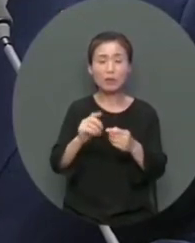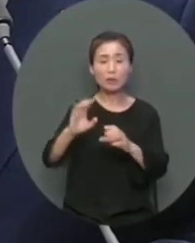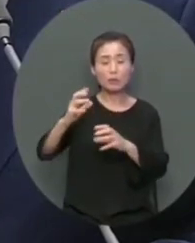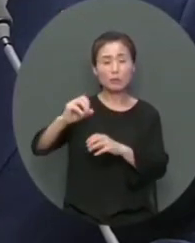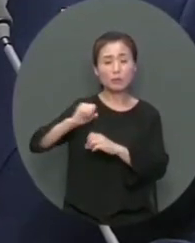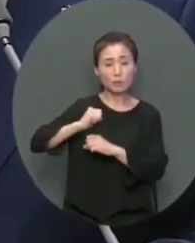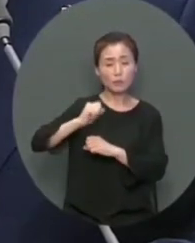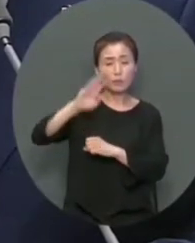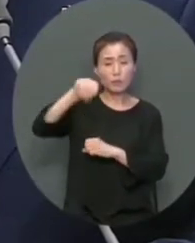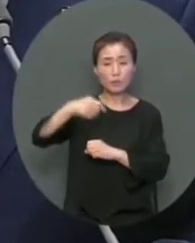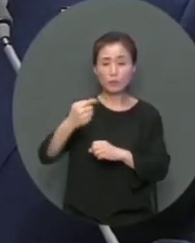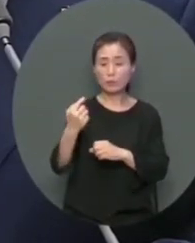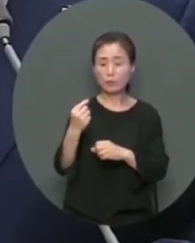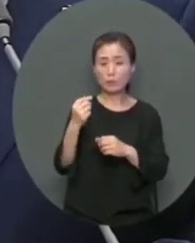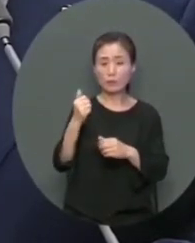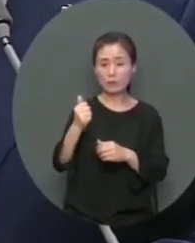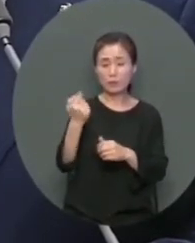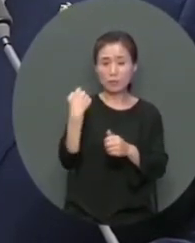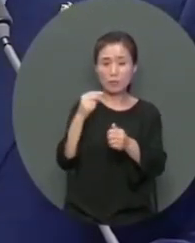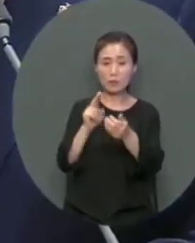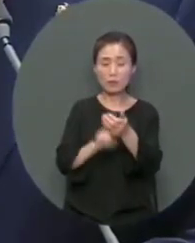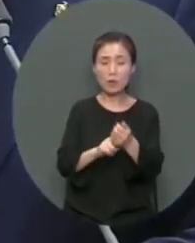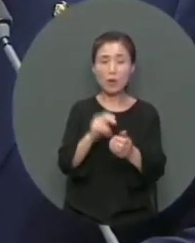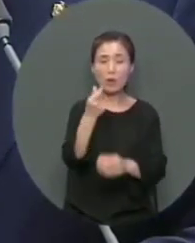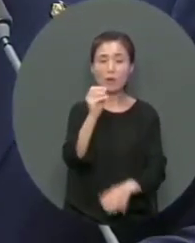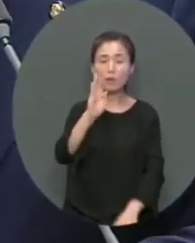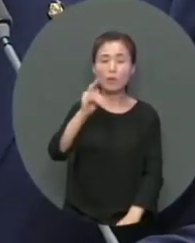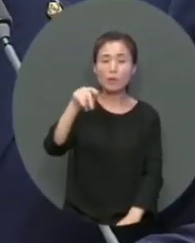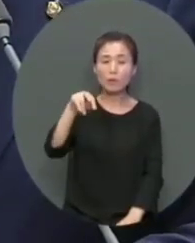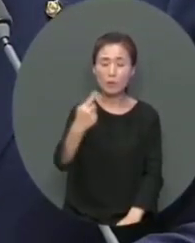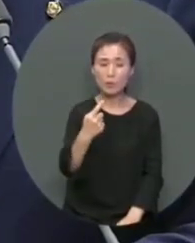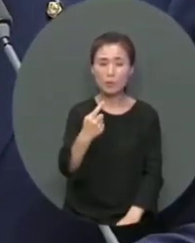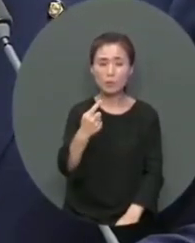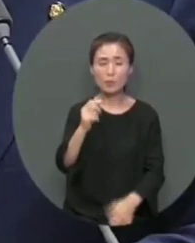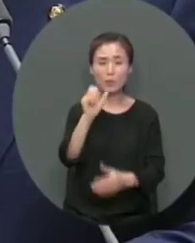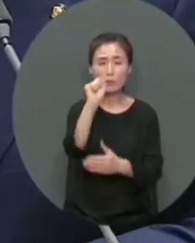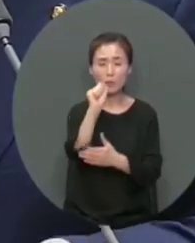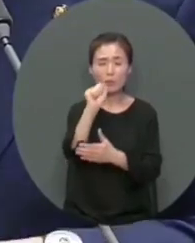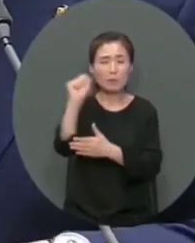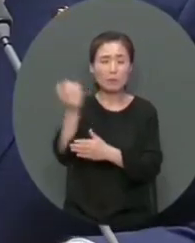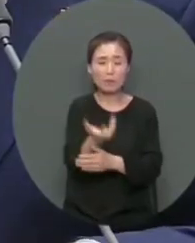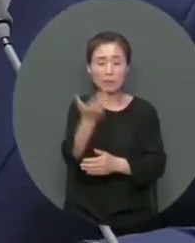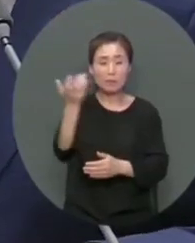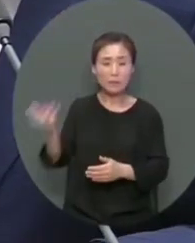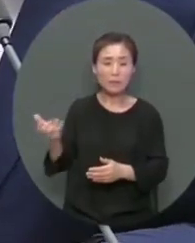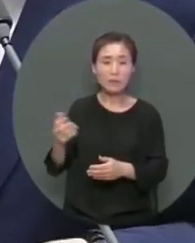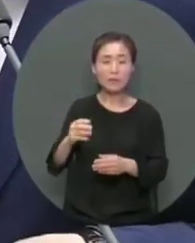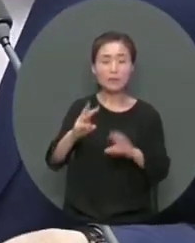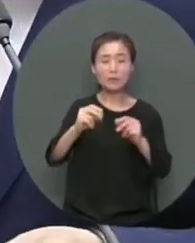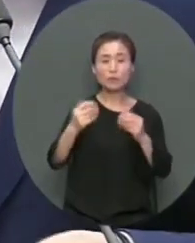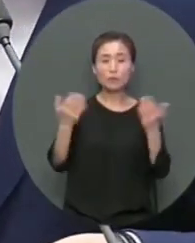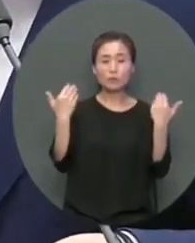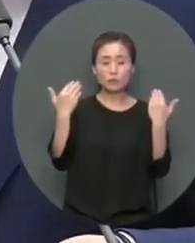홍범도 장군 형상 이전은 육사 뒤에 숨었습니다. 도대체 대한민국 대통령은 어디에 있습니까?